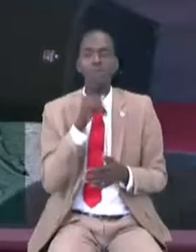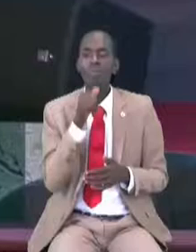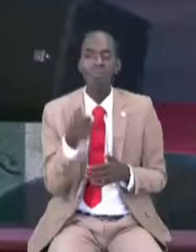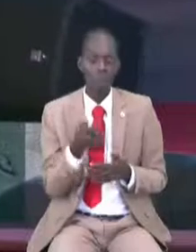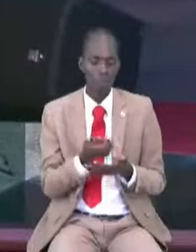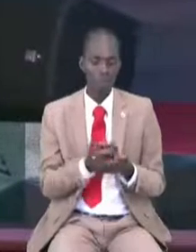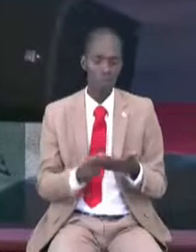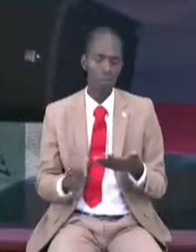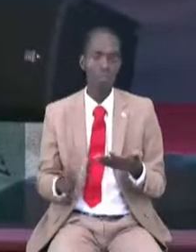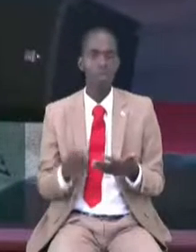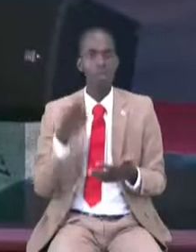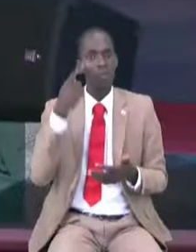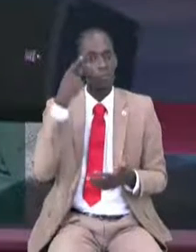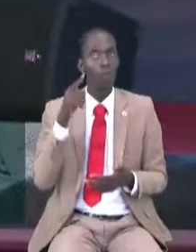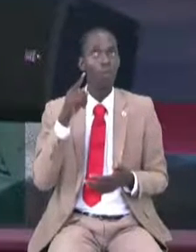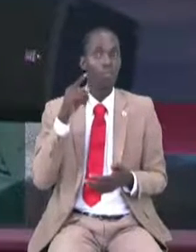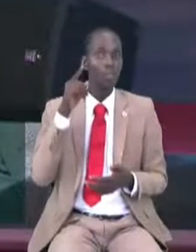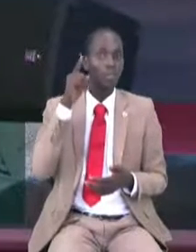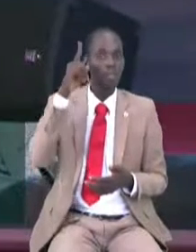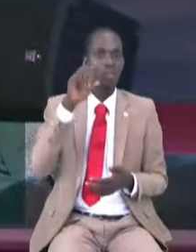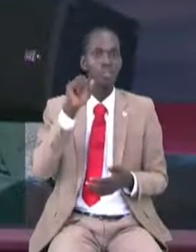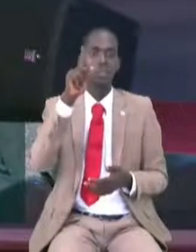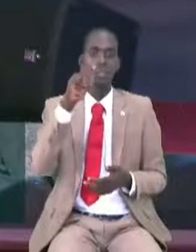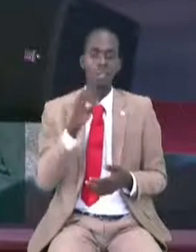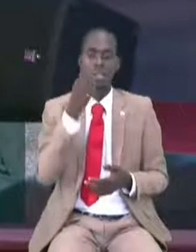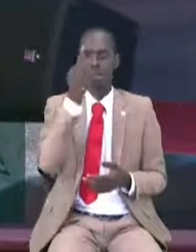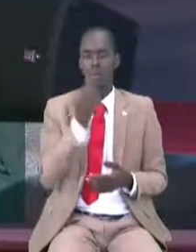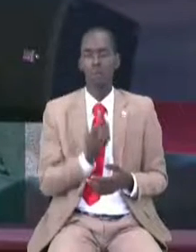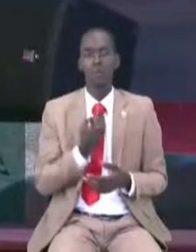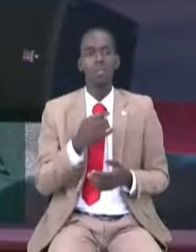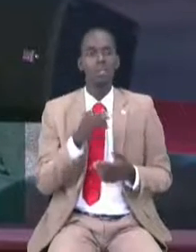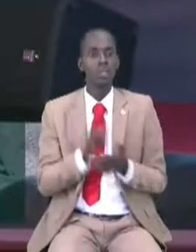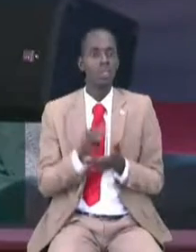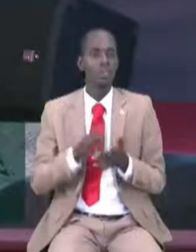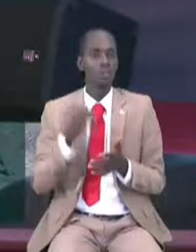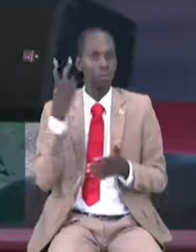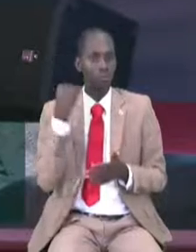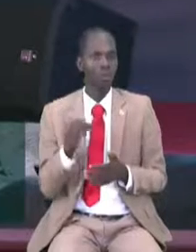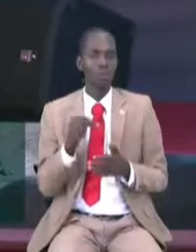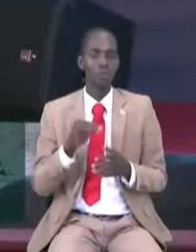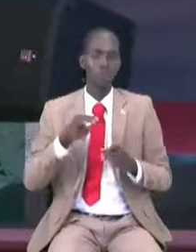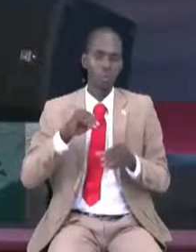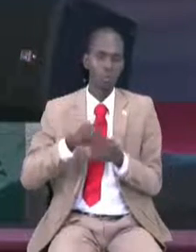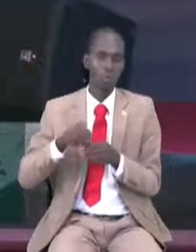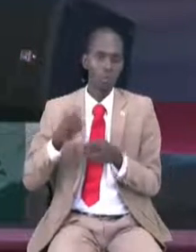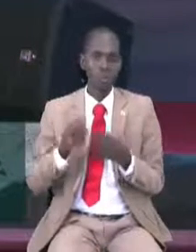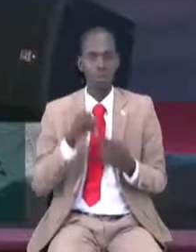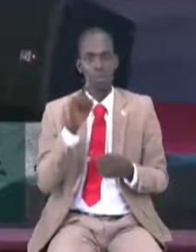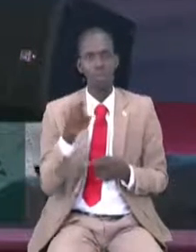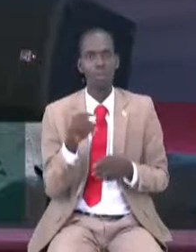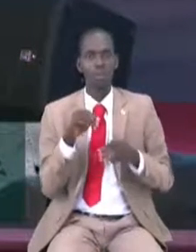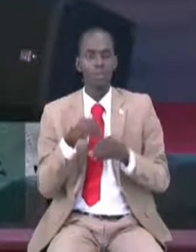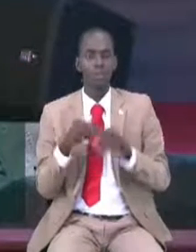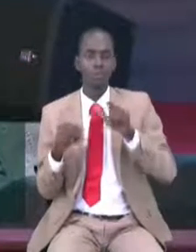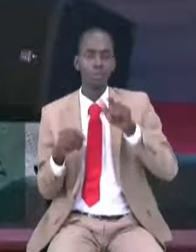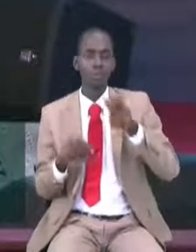écrit que cela lui fut imputé. 24, c'est encore à cause de nous